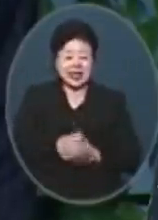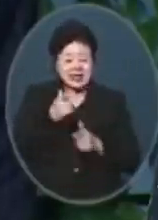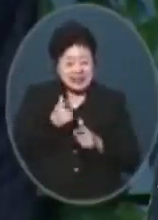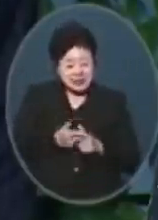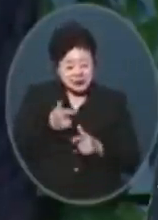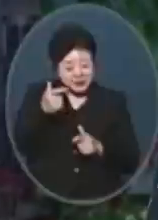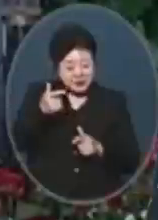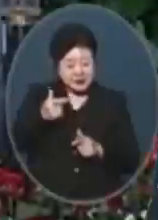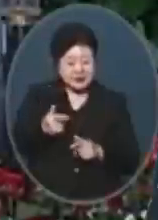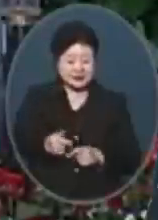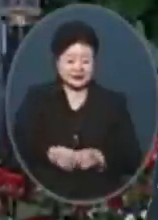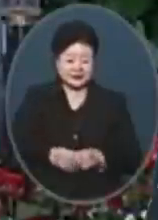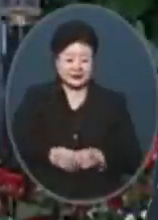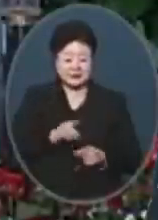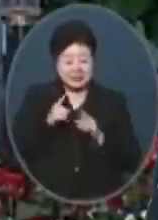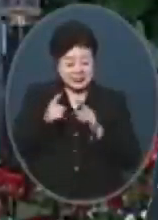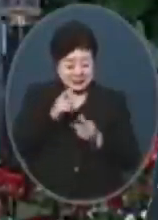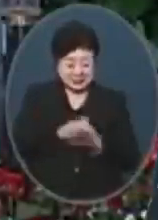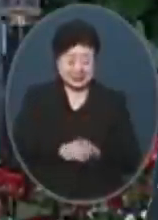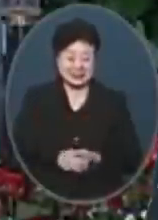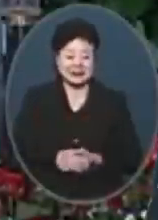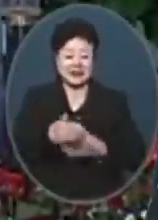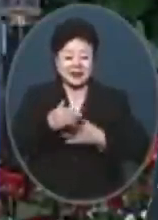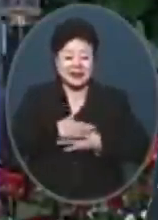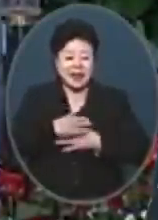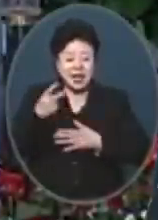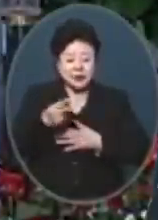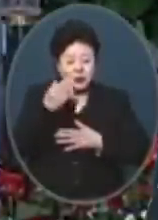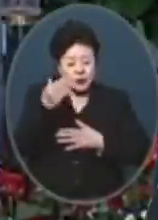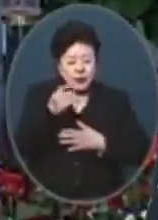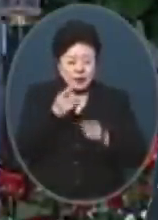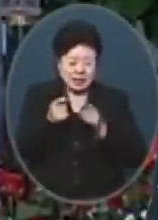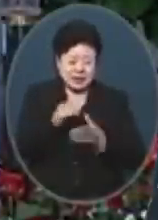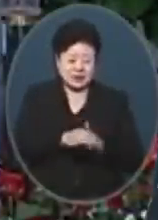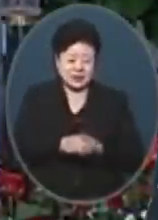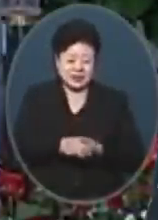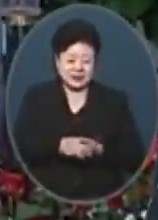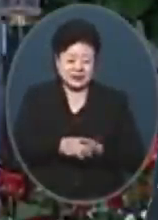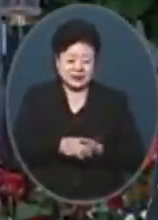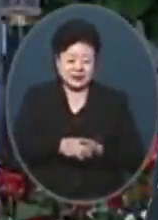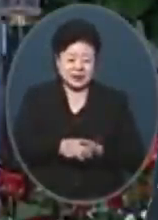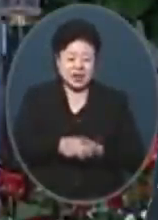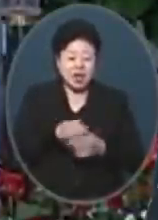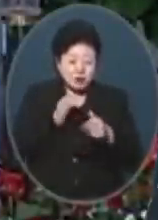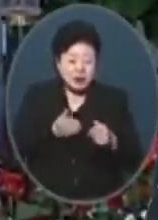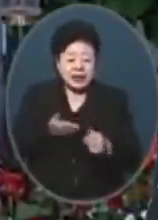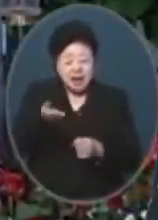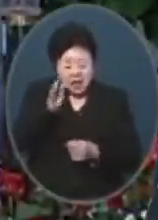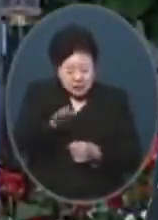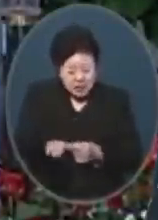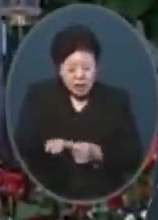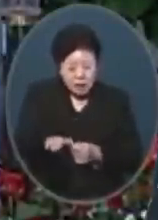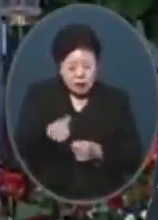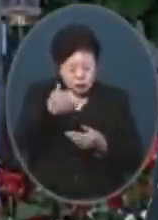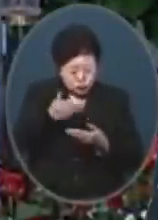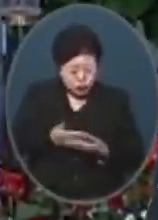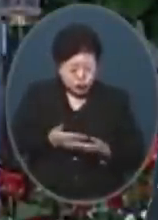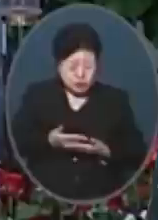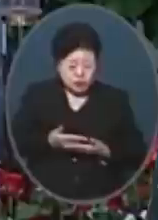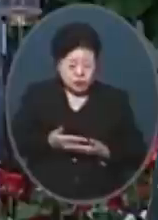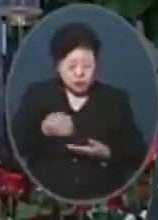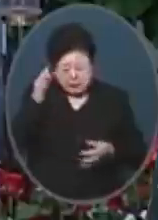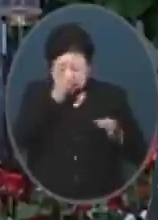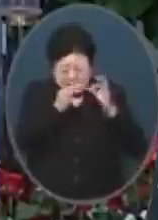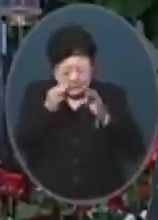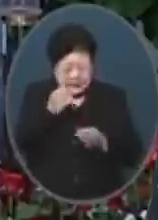예수님이 말씀하시길 내가 또 너희에게 이르노니 구하라 그러면 너희에게 주실 것이요